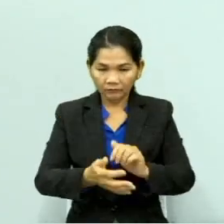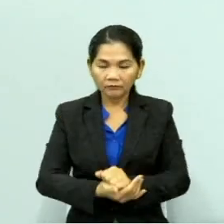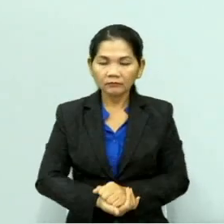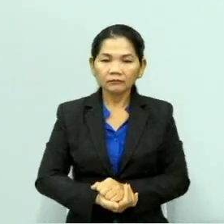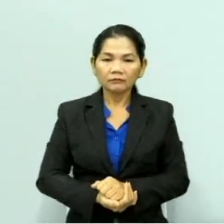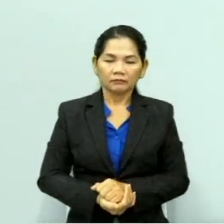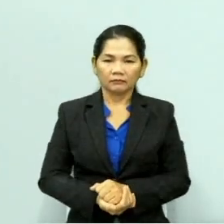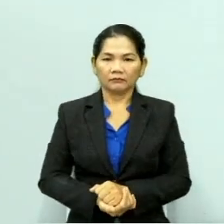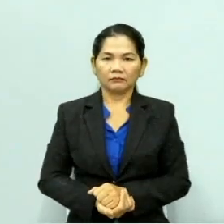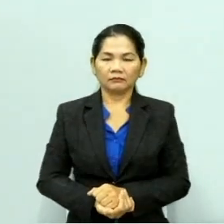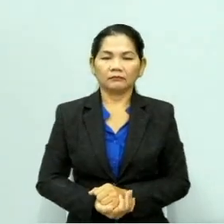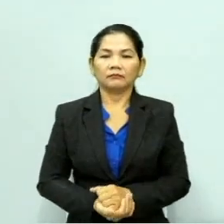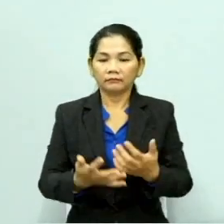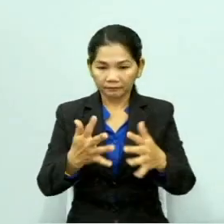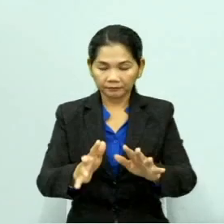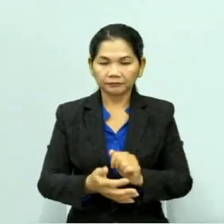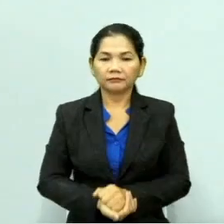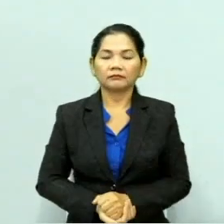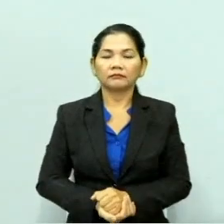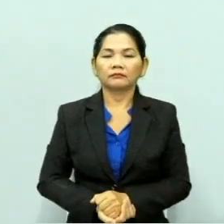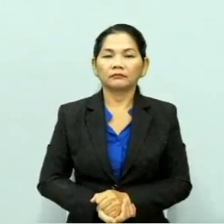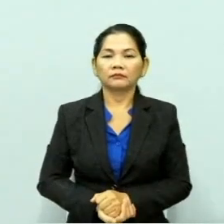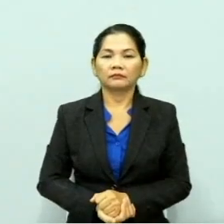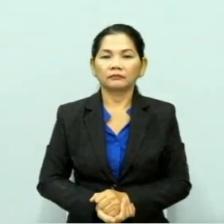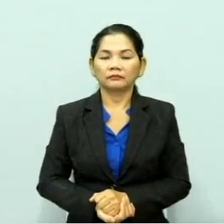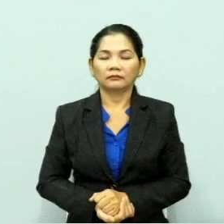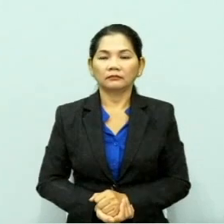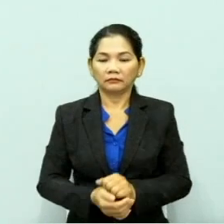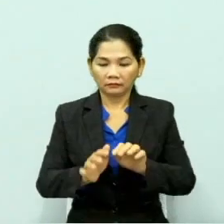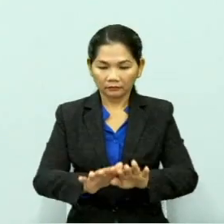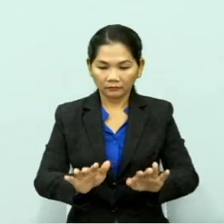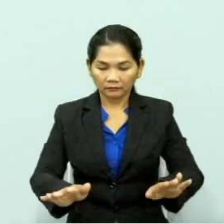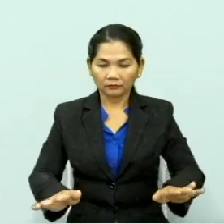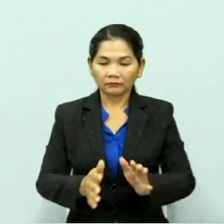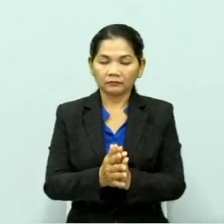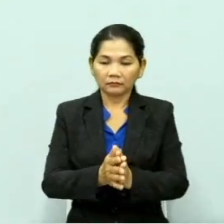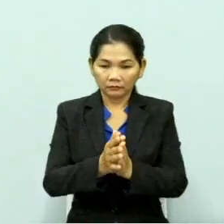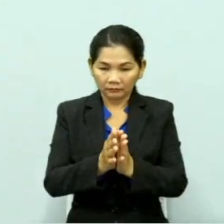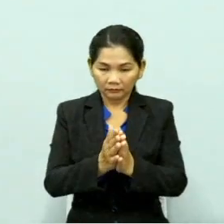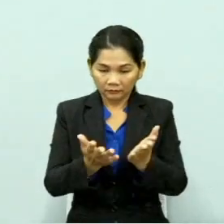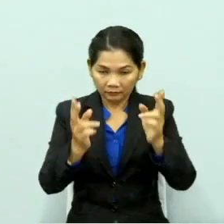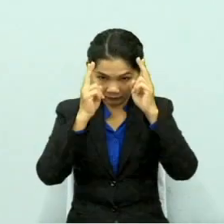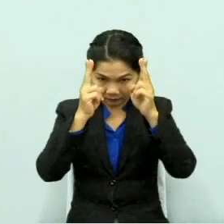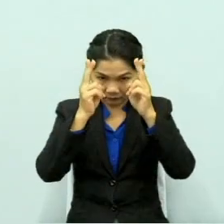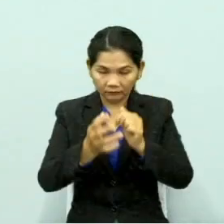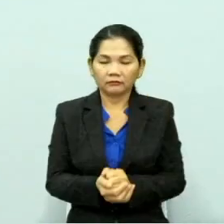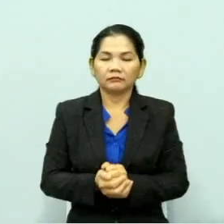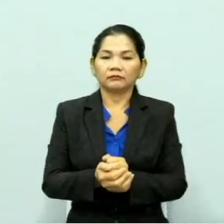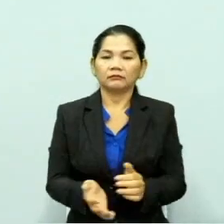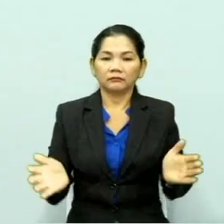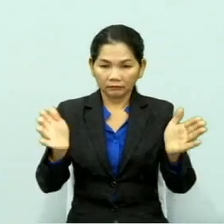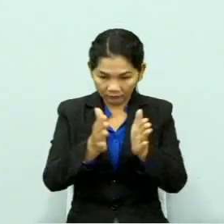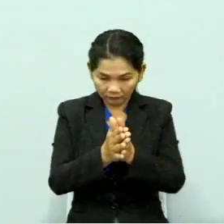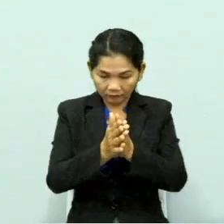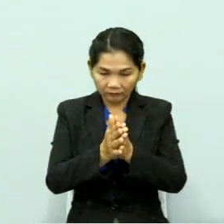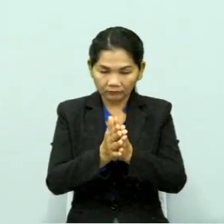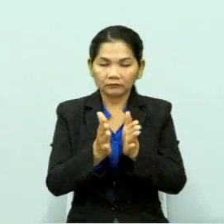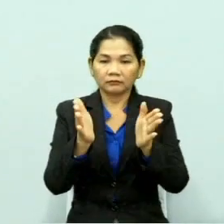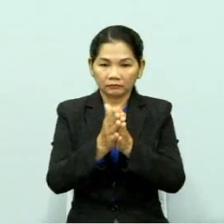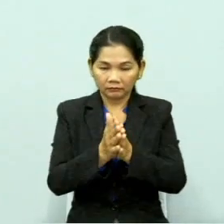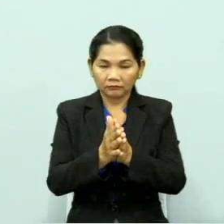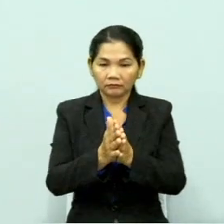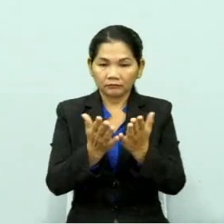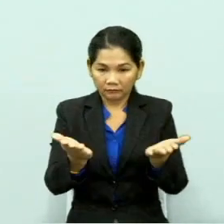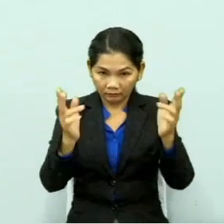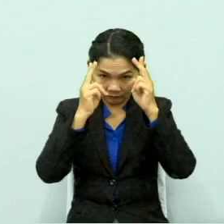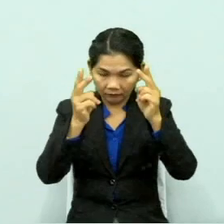á chà rồi rồi hai nè con chà chẳng xâm rập con đàm miên sẽ phơi sạc xa cố chà cứ con bật nè con á con bật